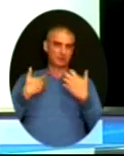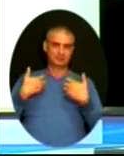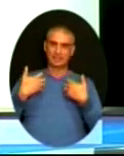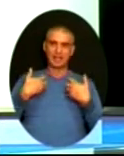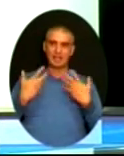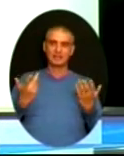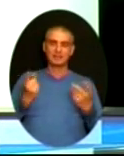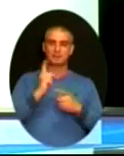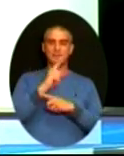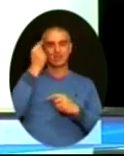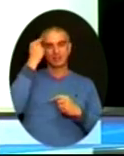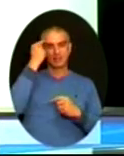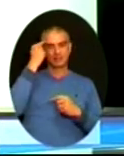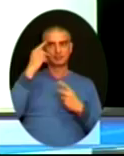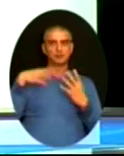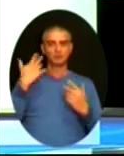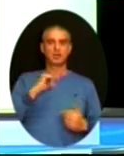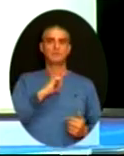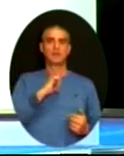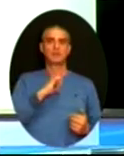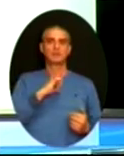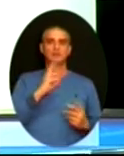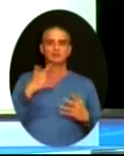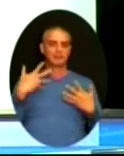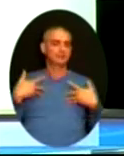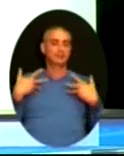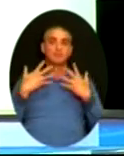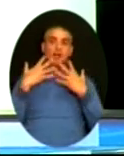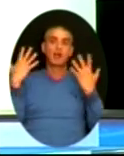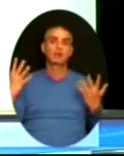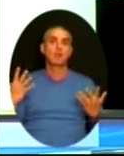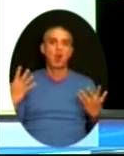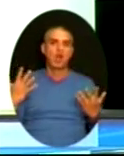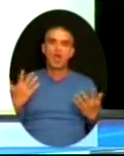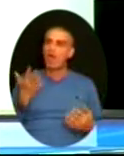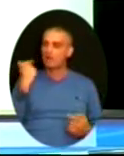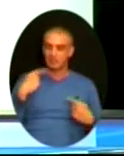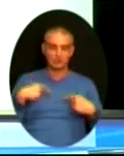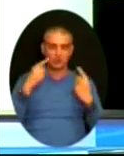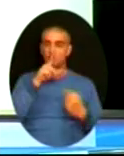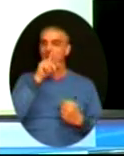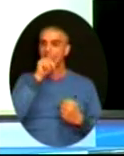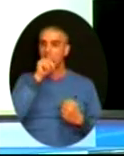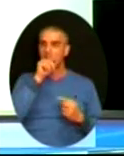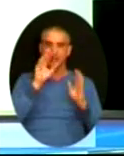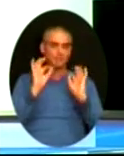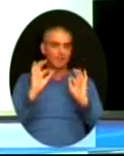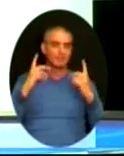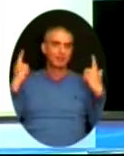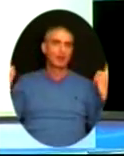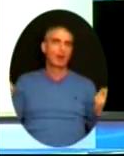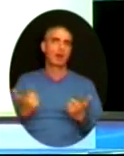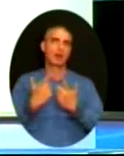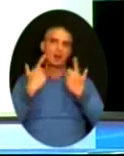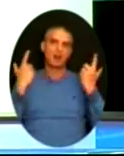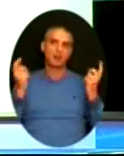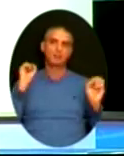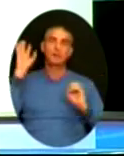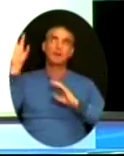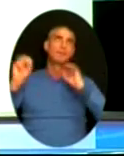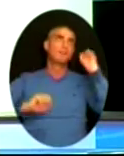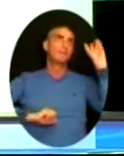משהו, מיד ידעתי שהולך להיות מעניין. זה הולך להיות שמחה גדולה. גם היה יום טוויטר, באמת חגיגות עם